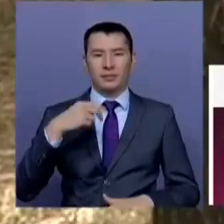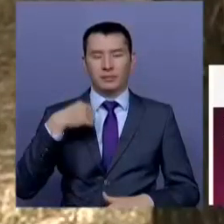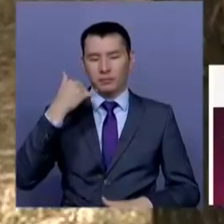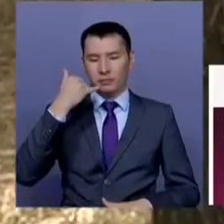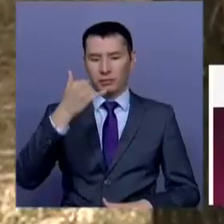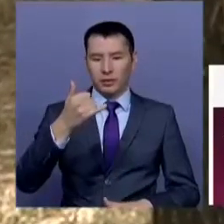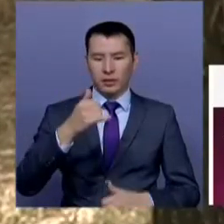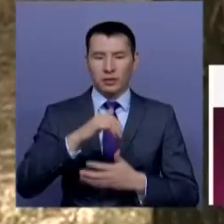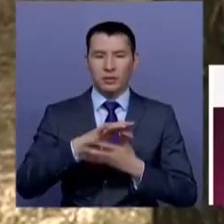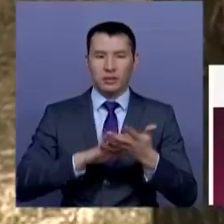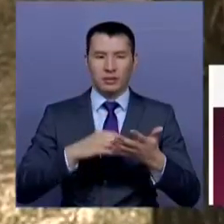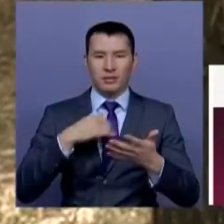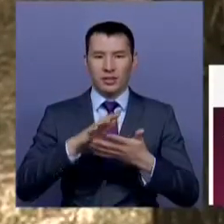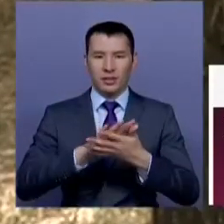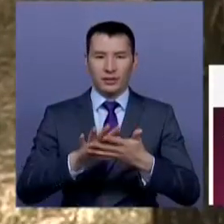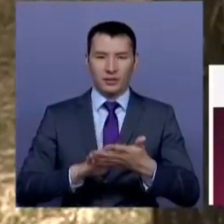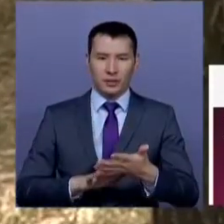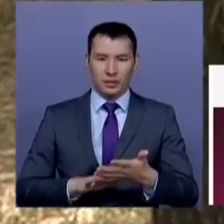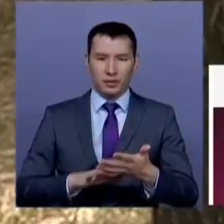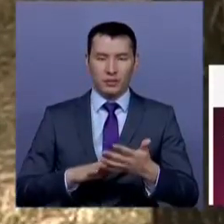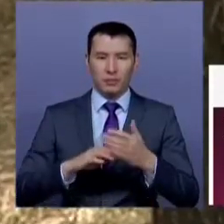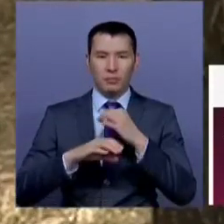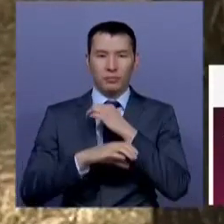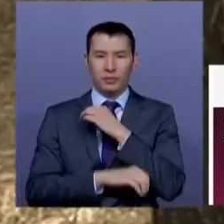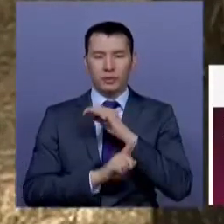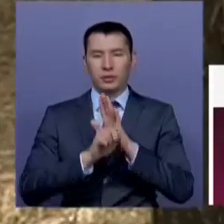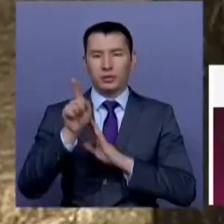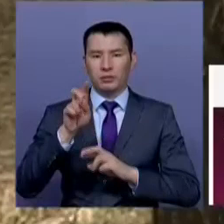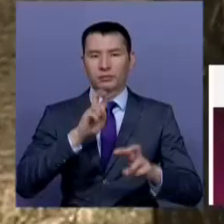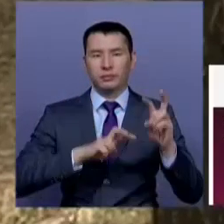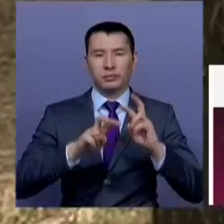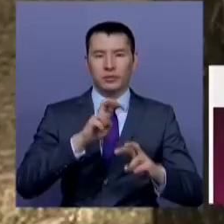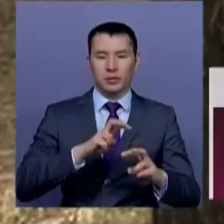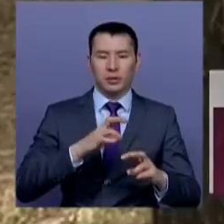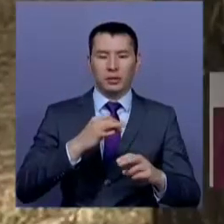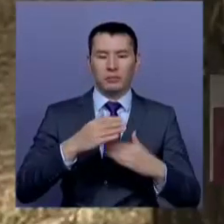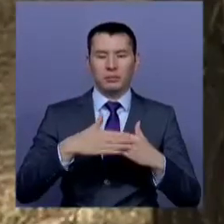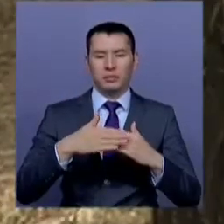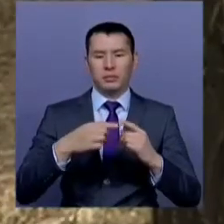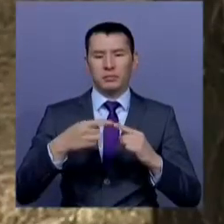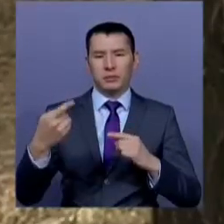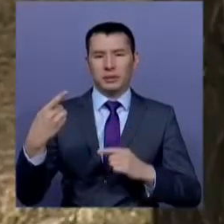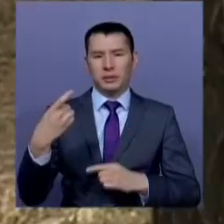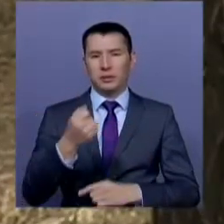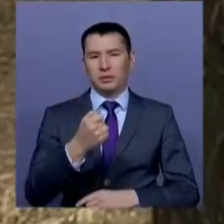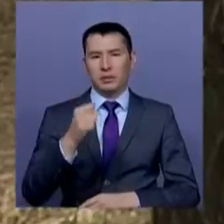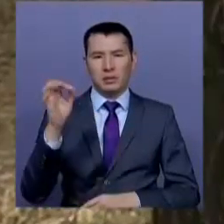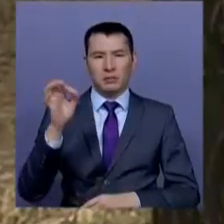я написала заявление и после началось расследование. И где-то в течение недели полицейские